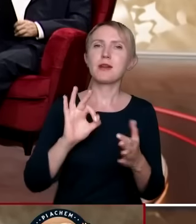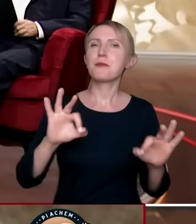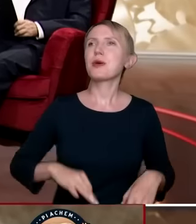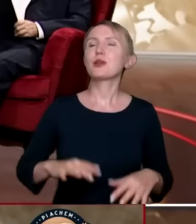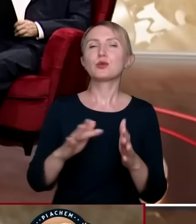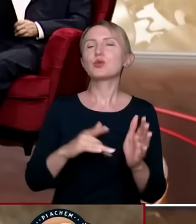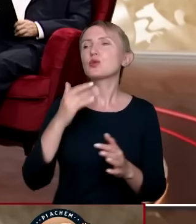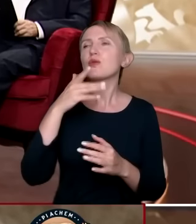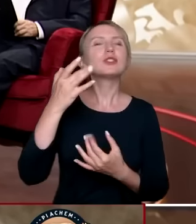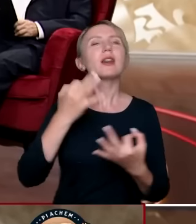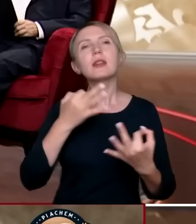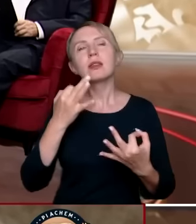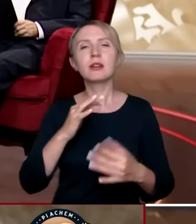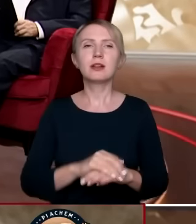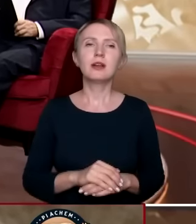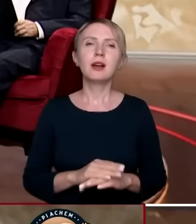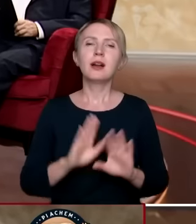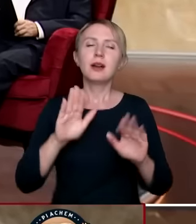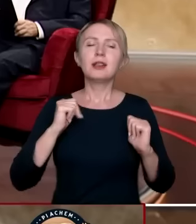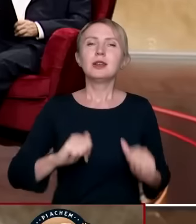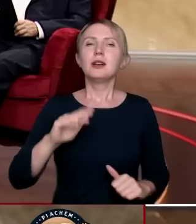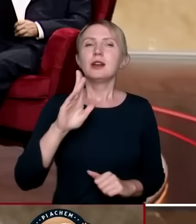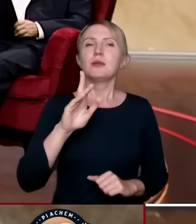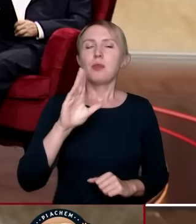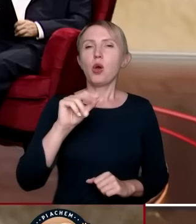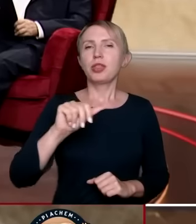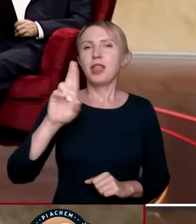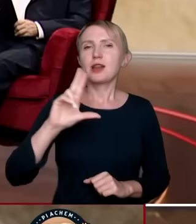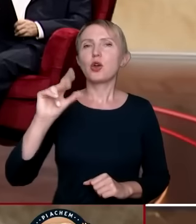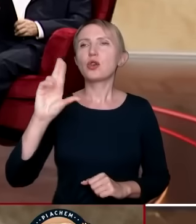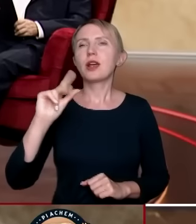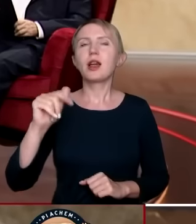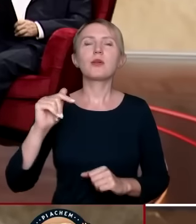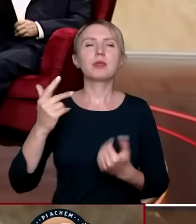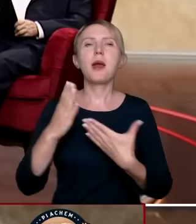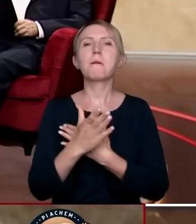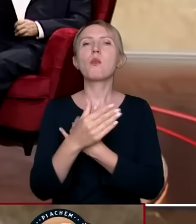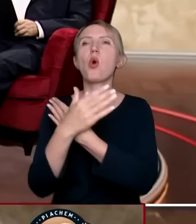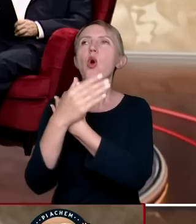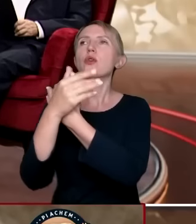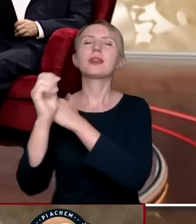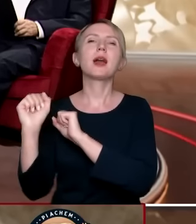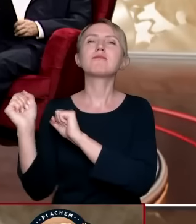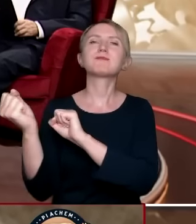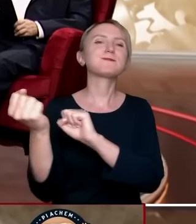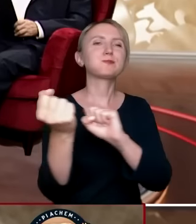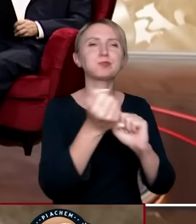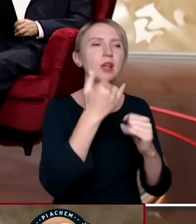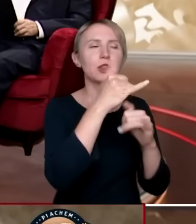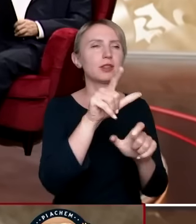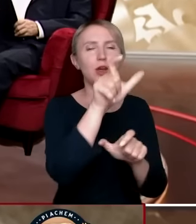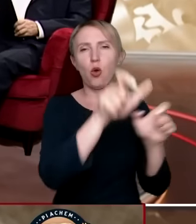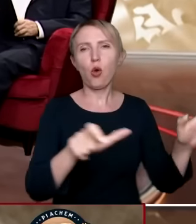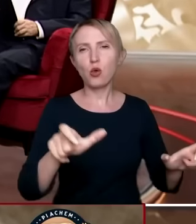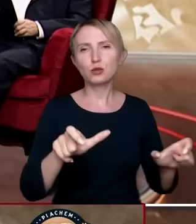mówi, ale ja jestem spokojny. Bodda z Kornelukiem w siatki na motyle będą latać i nałapiał innych pisowców. Nałapiał w